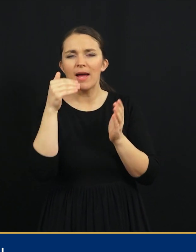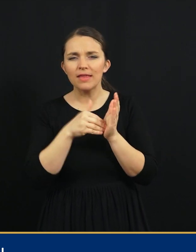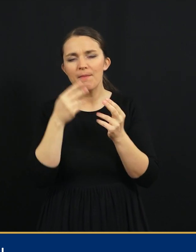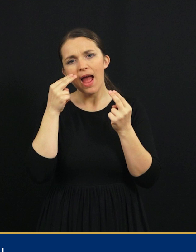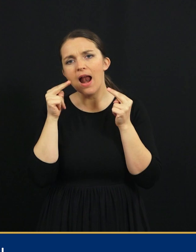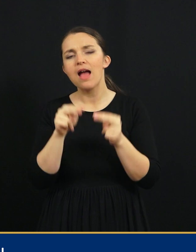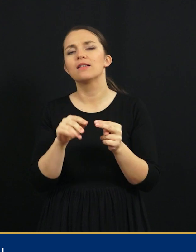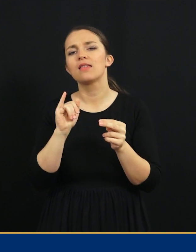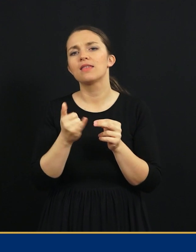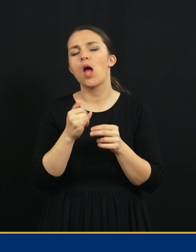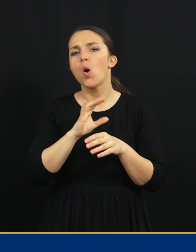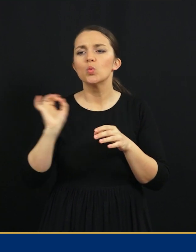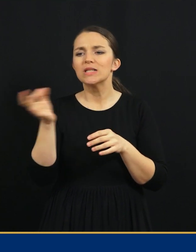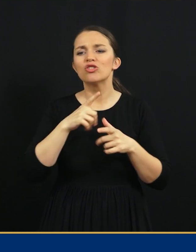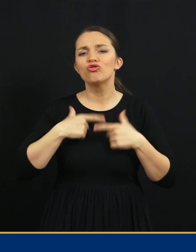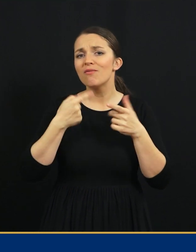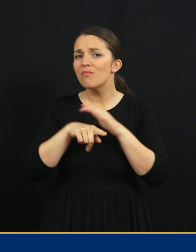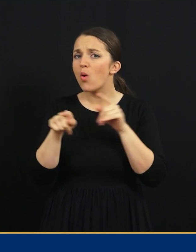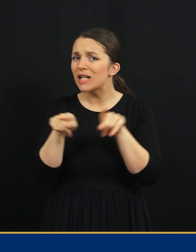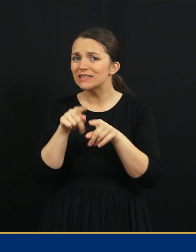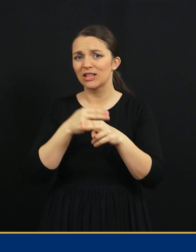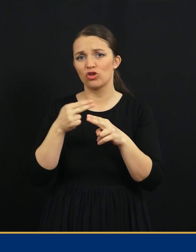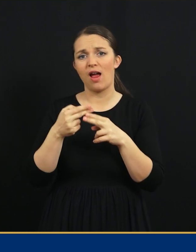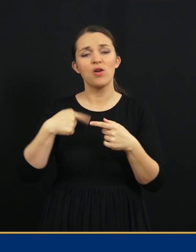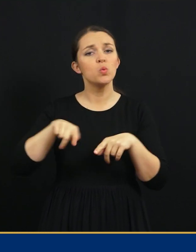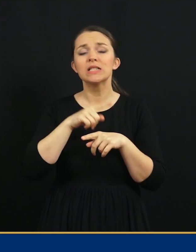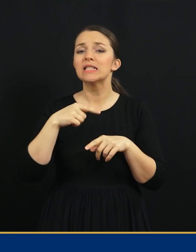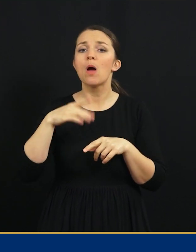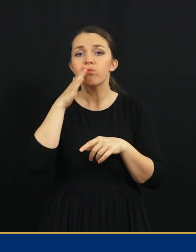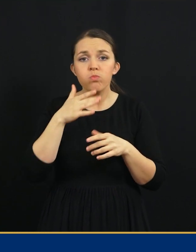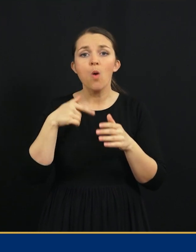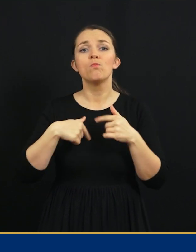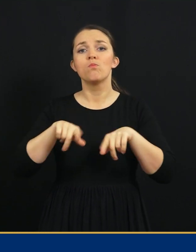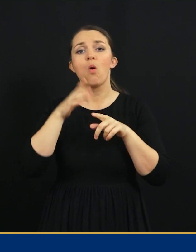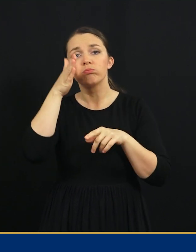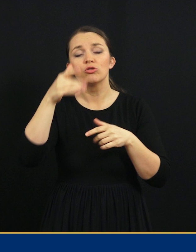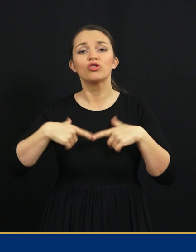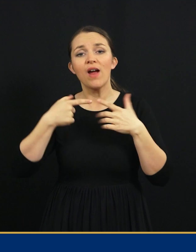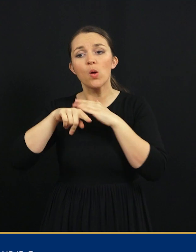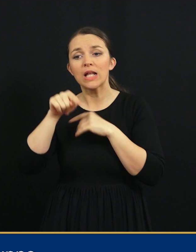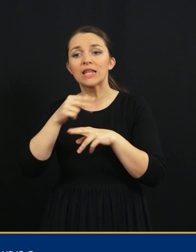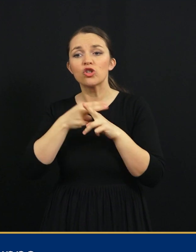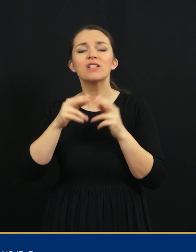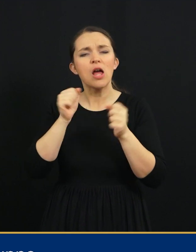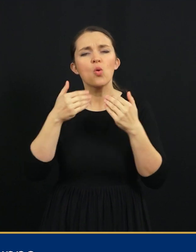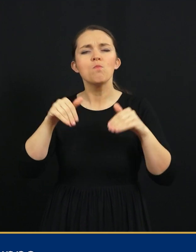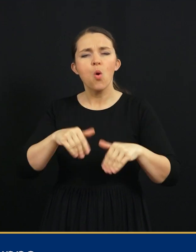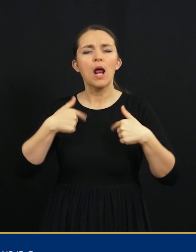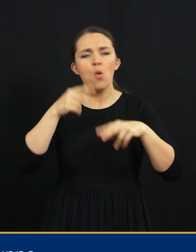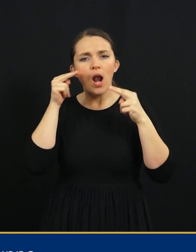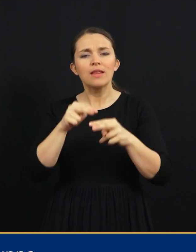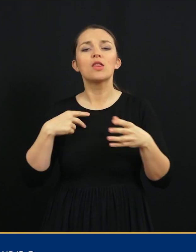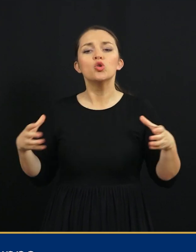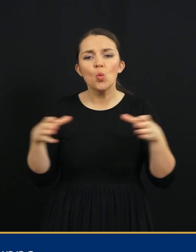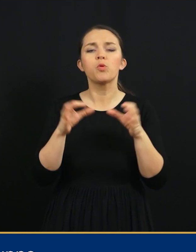je treba gledati, da vsi živimo v isti državi, vsi bomo živeli v tej državi in zato moramo gledati na